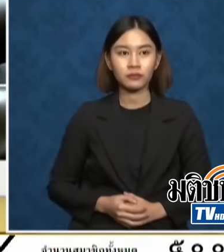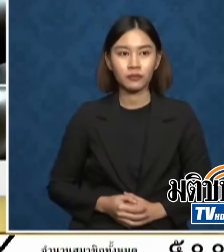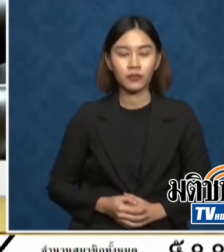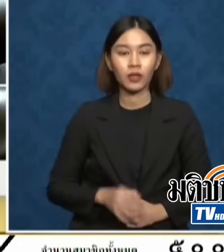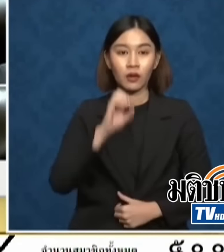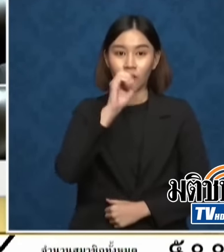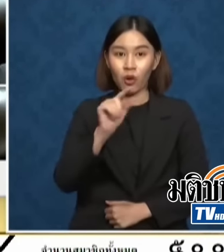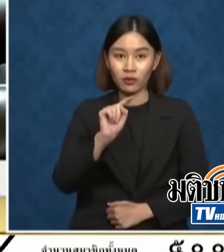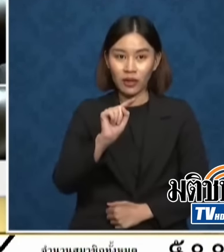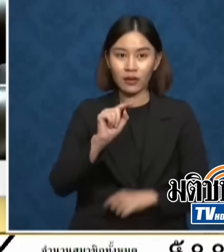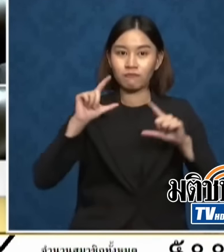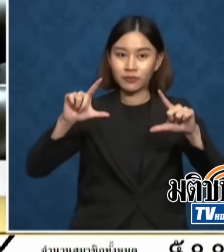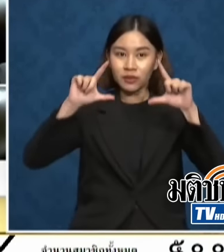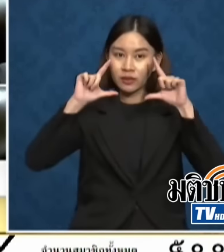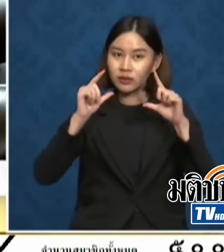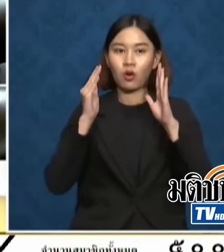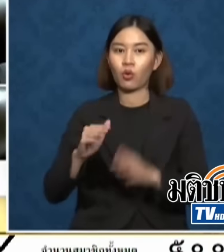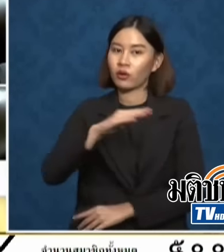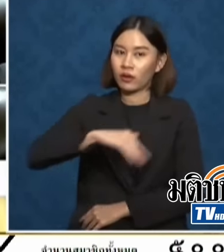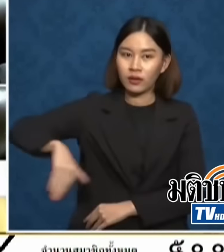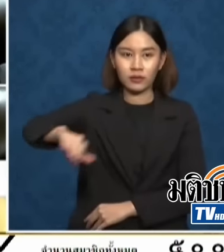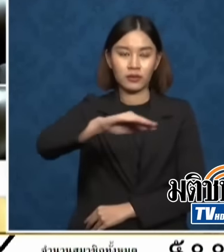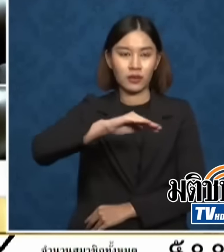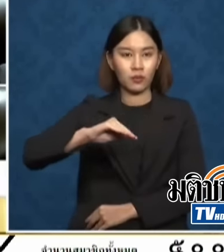ต้องบอกว่าเป็นผลงานของทุกคน